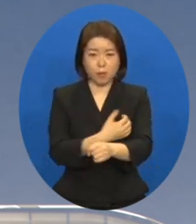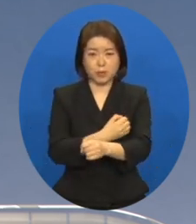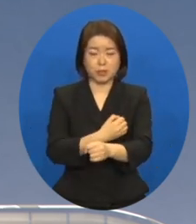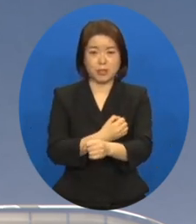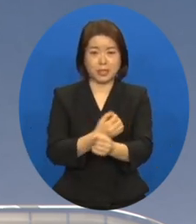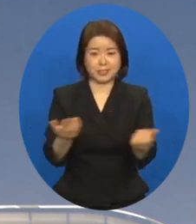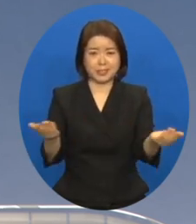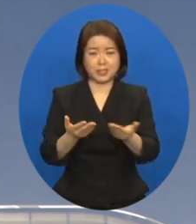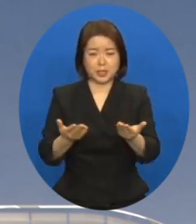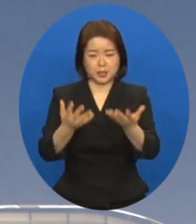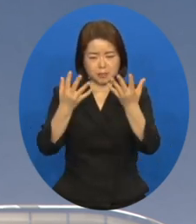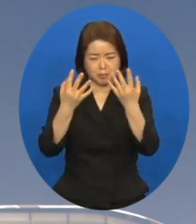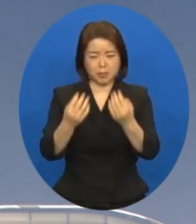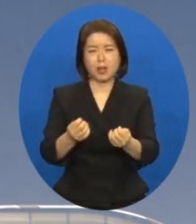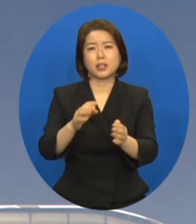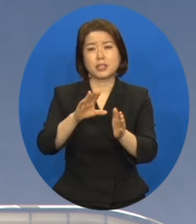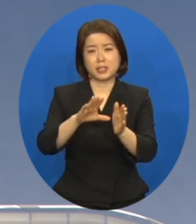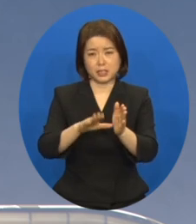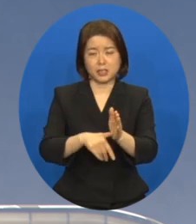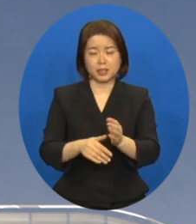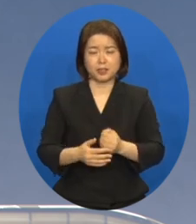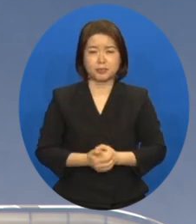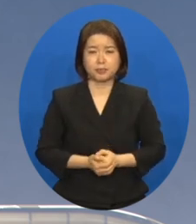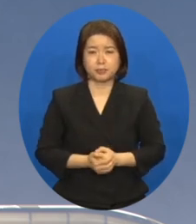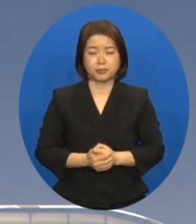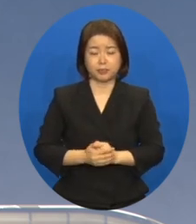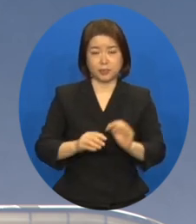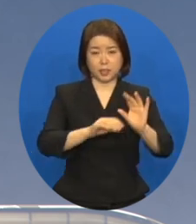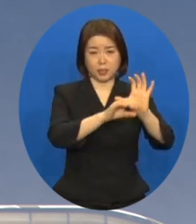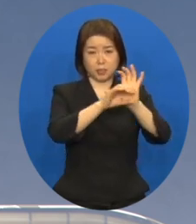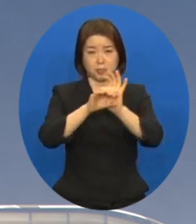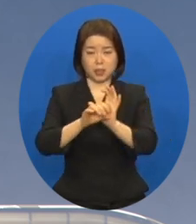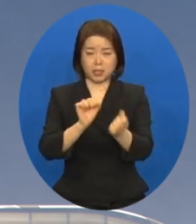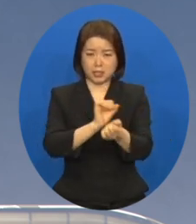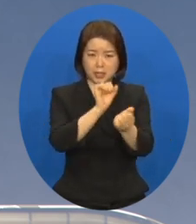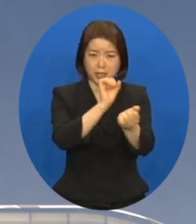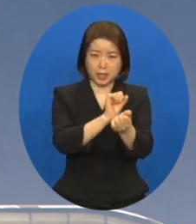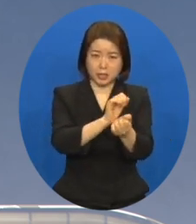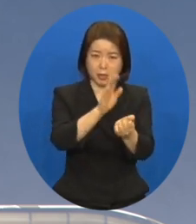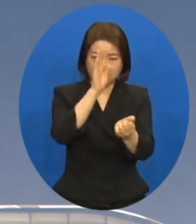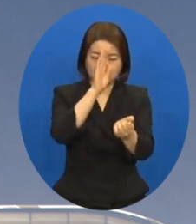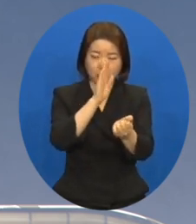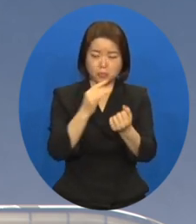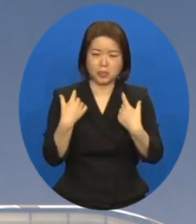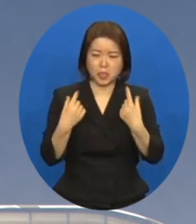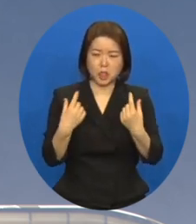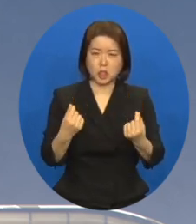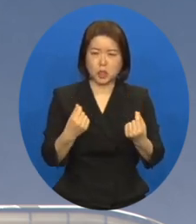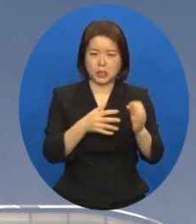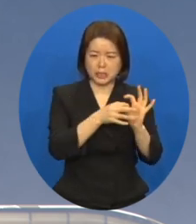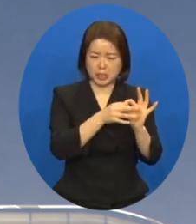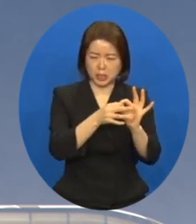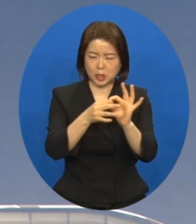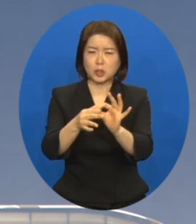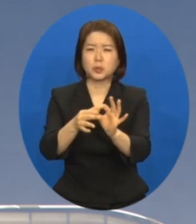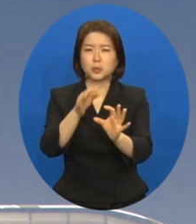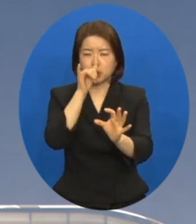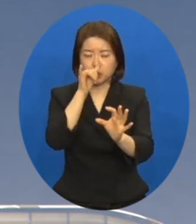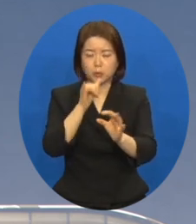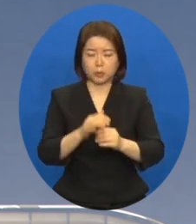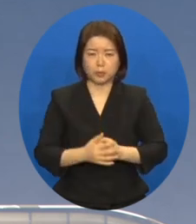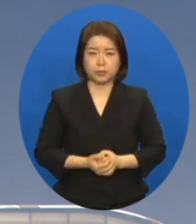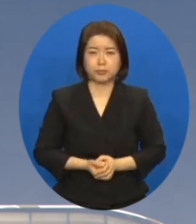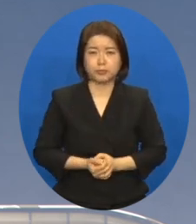되어 있는 때 바이러스 감염증은 여전히 계속 멈추지 아니하고